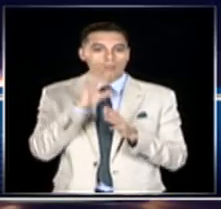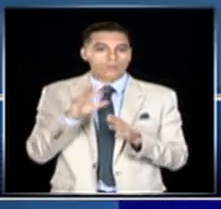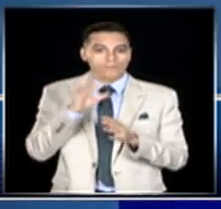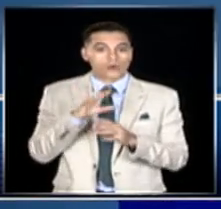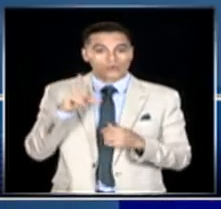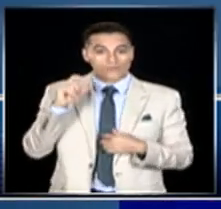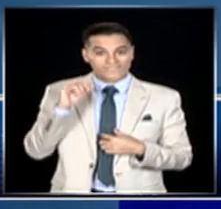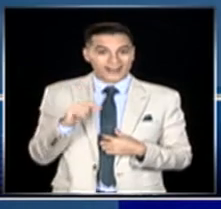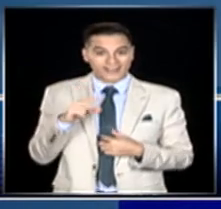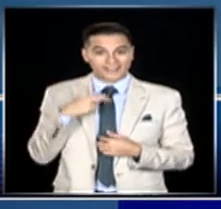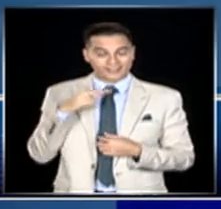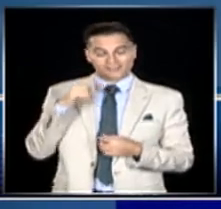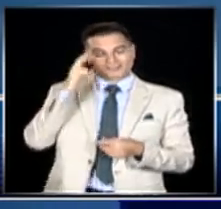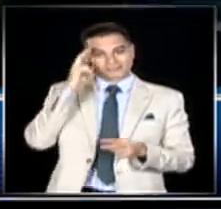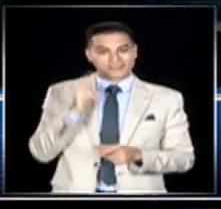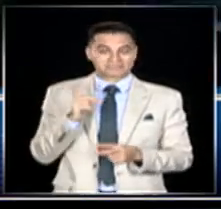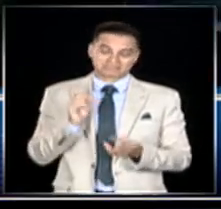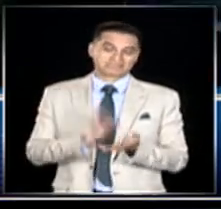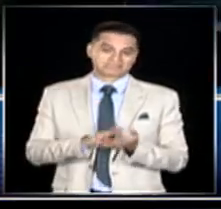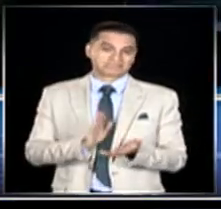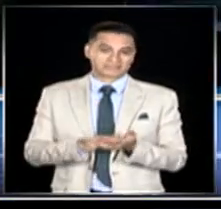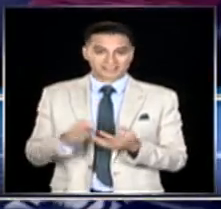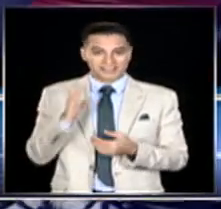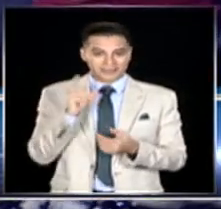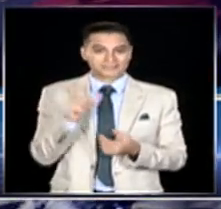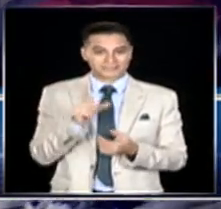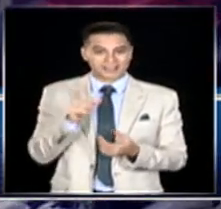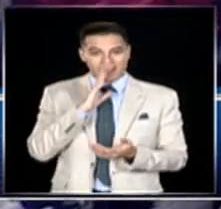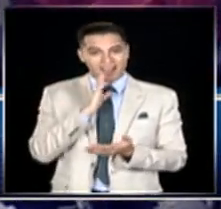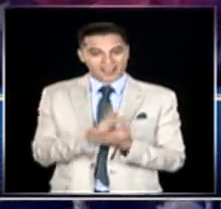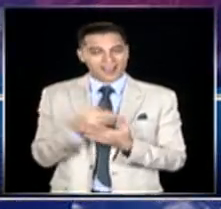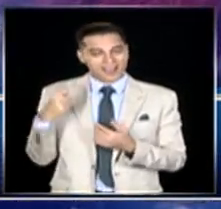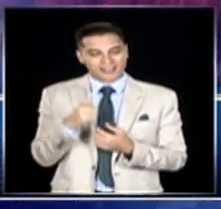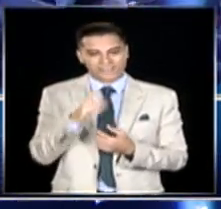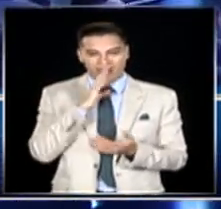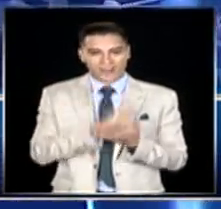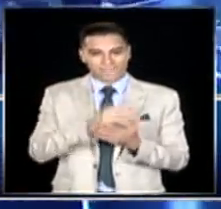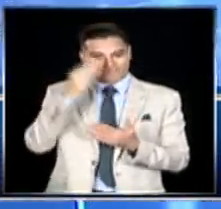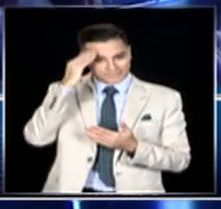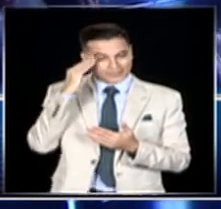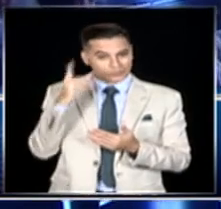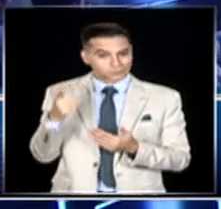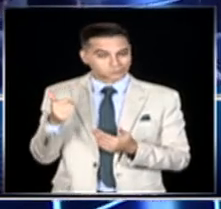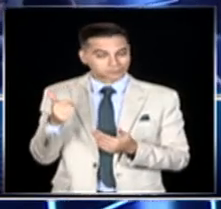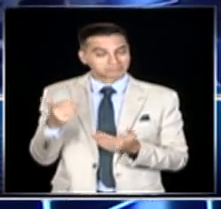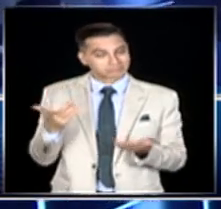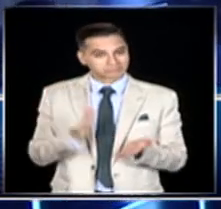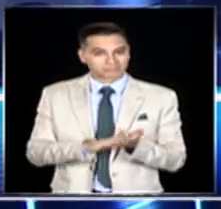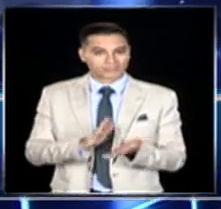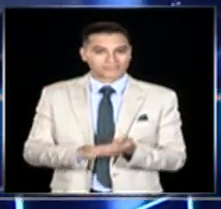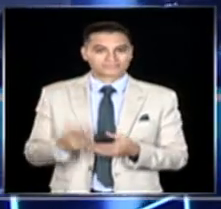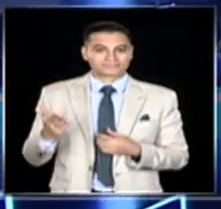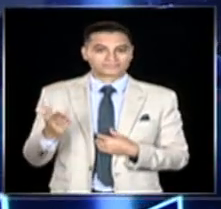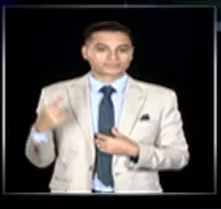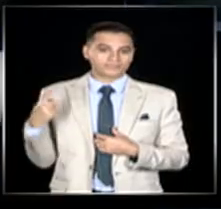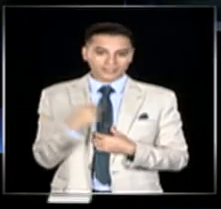أنت أبهرتيني طبعاً. إجابة صحيحة. تستحق الهدف، تستحق الهدف يا رفايدة.